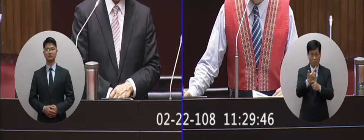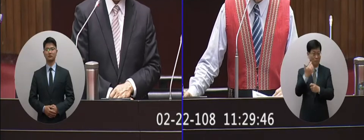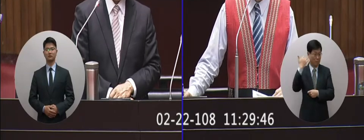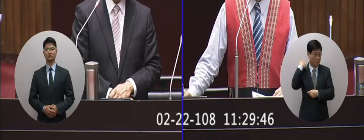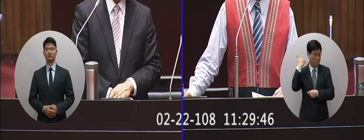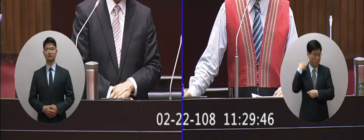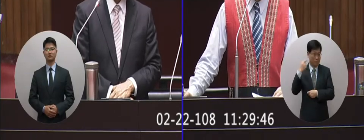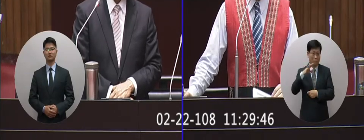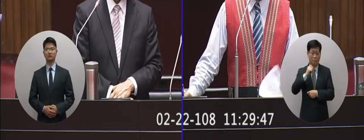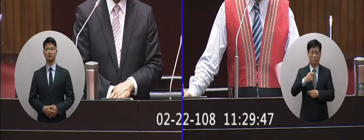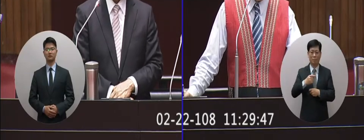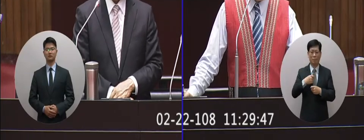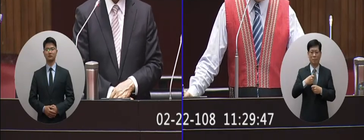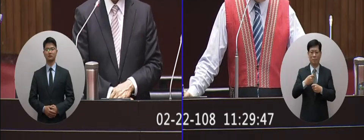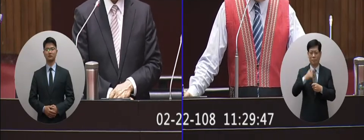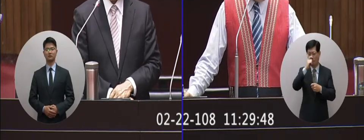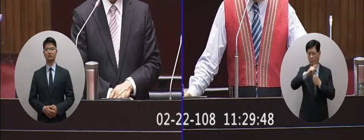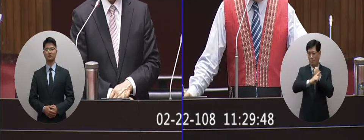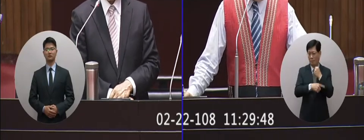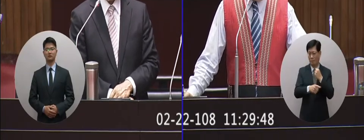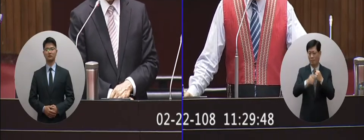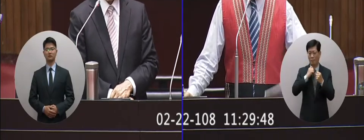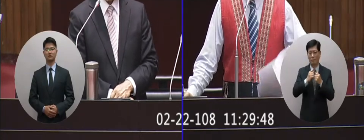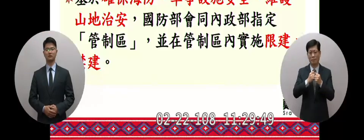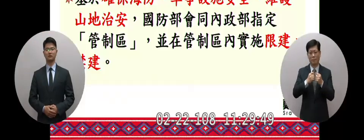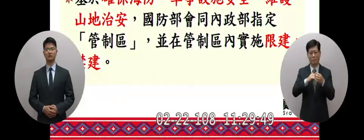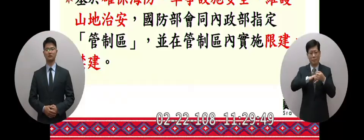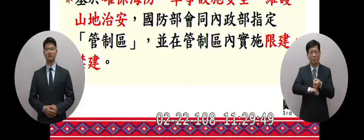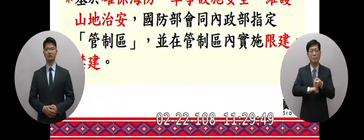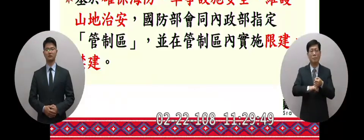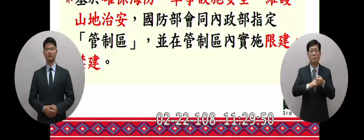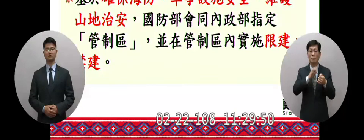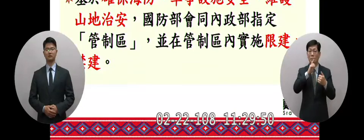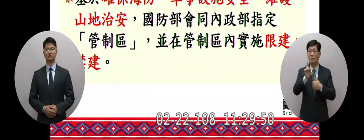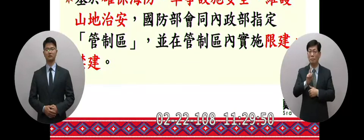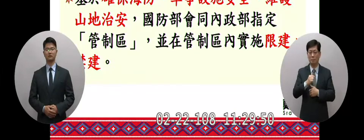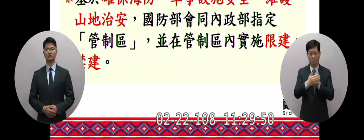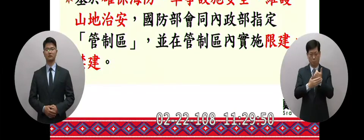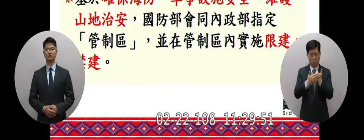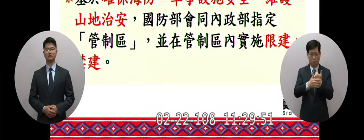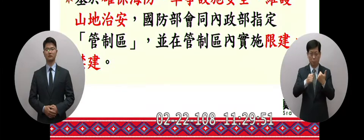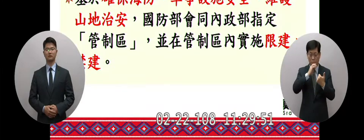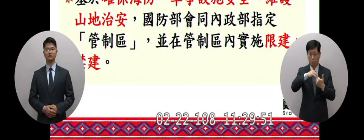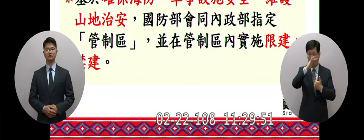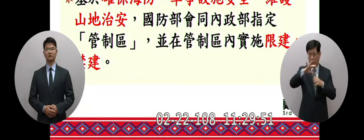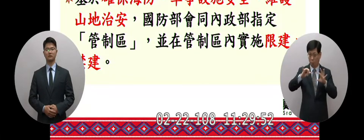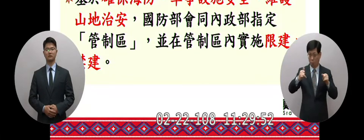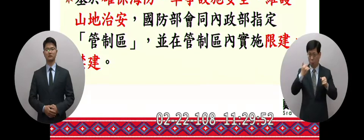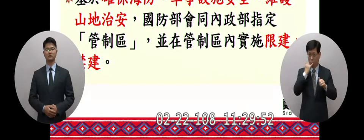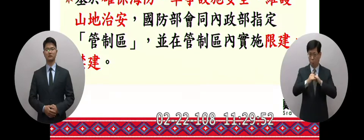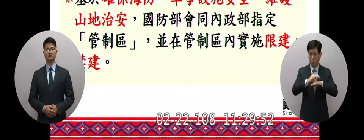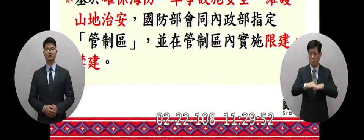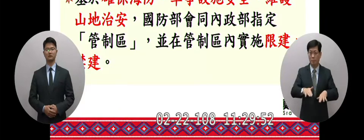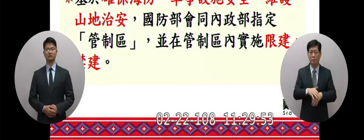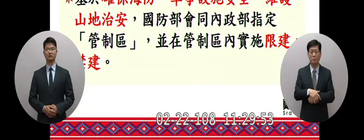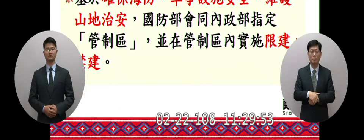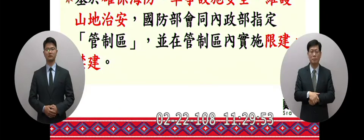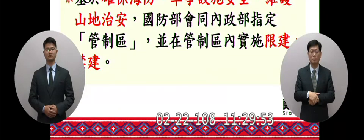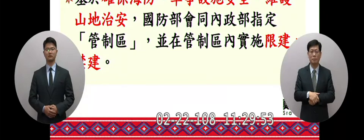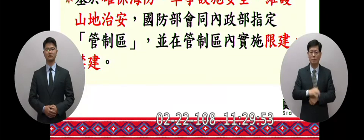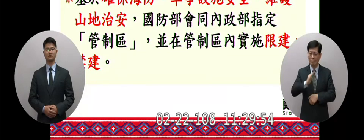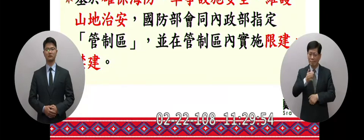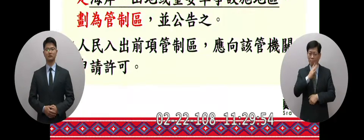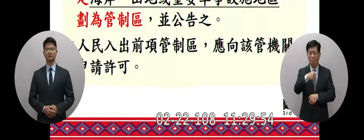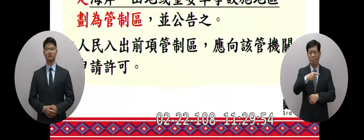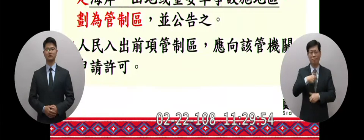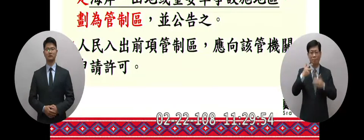乱时期的一个产物，这个是为了确保所谓的三地治安呢、啊。但是三地